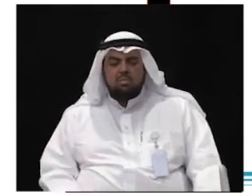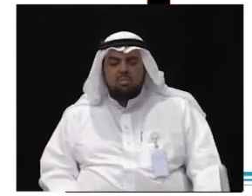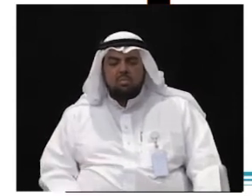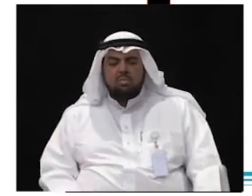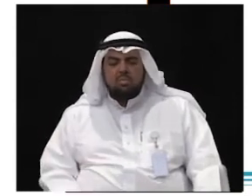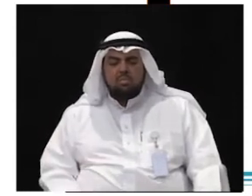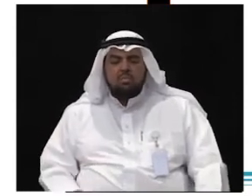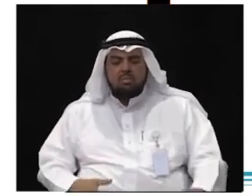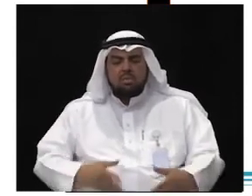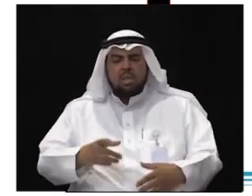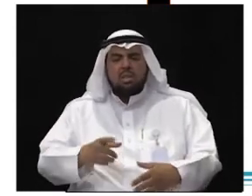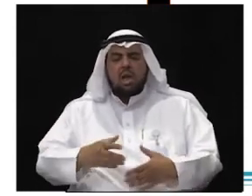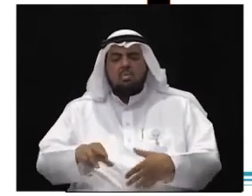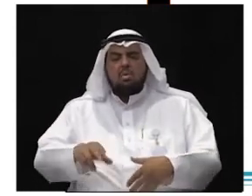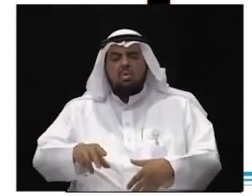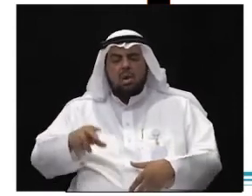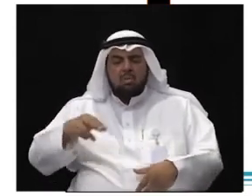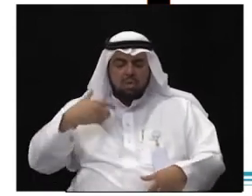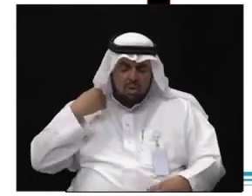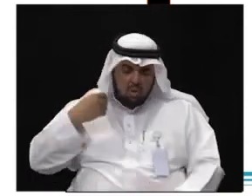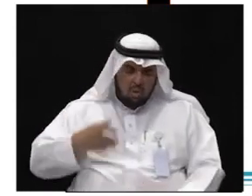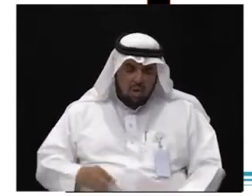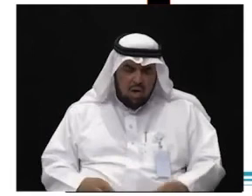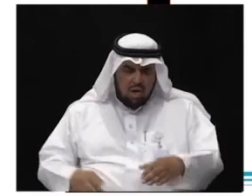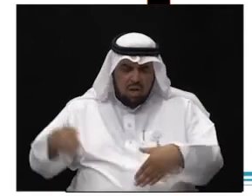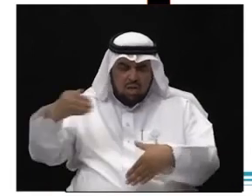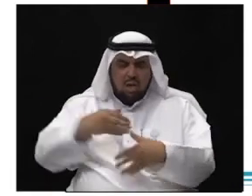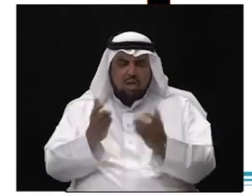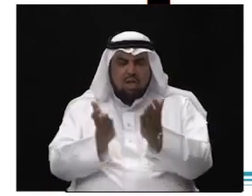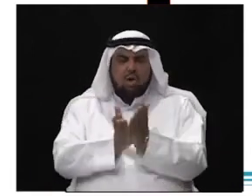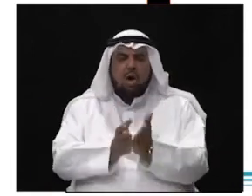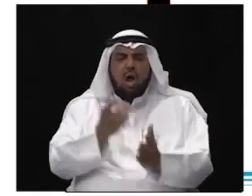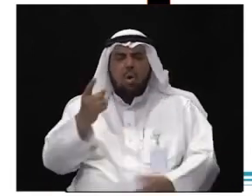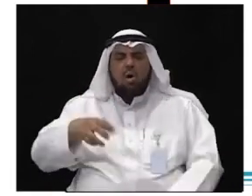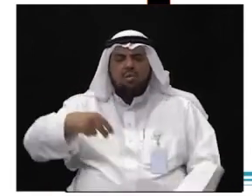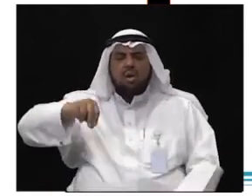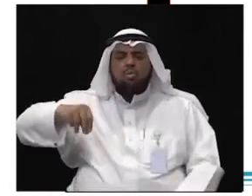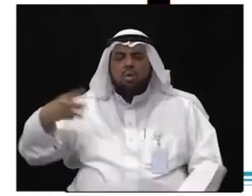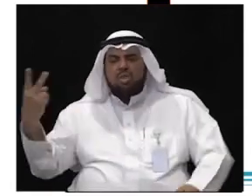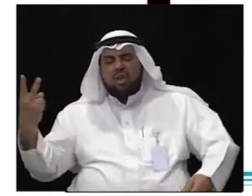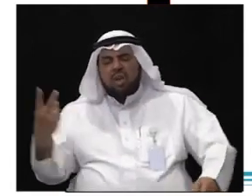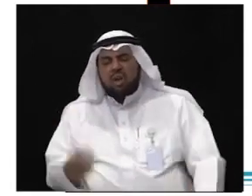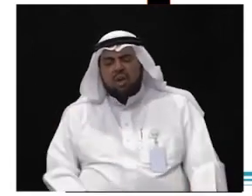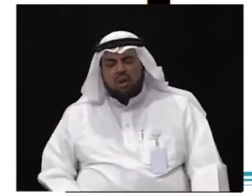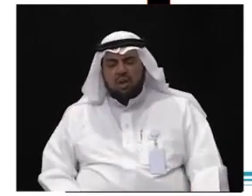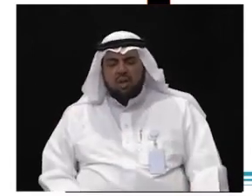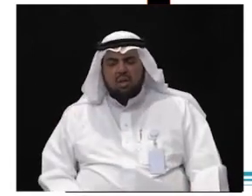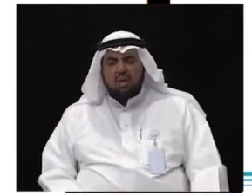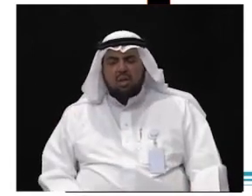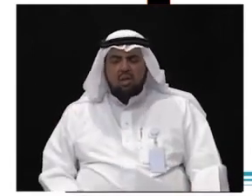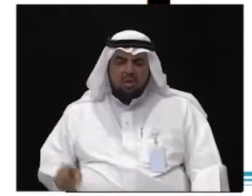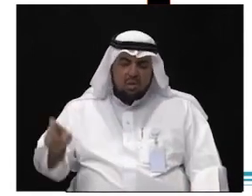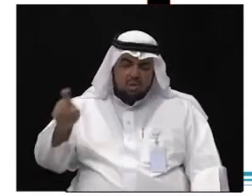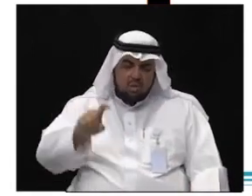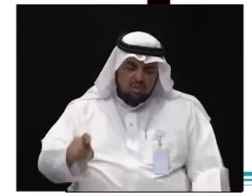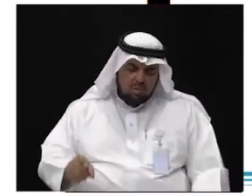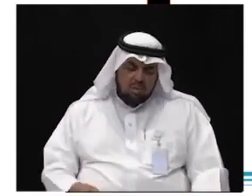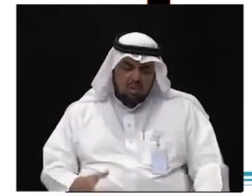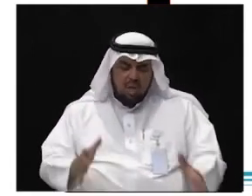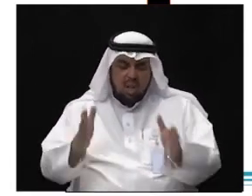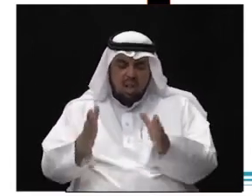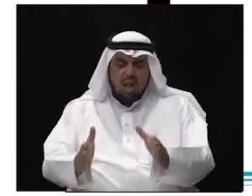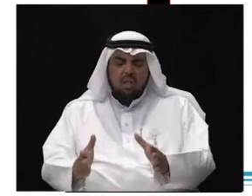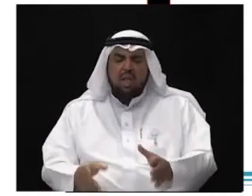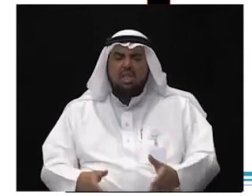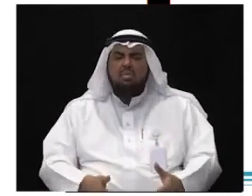طلبت نورة من عبد العزيز إدراج الدعاء الأول في النموذج رقم 2، وسألته ما هي الأداة المناسبة لإضافة